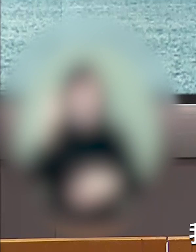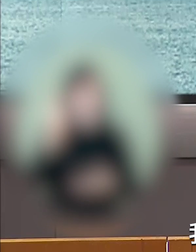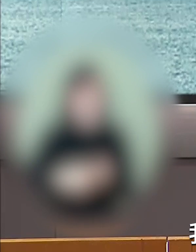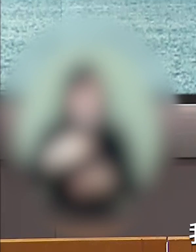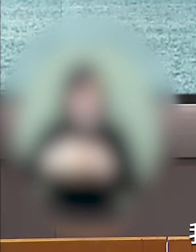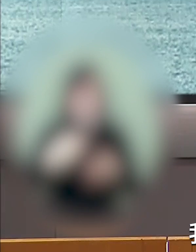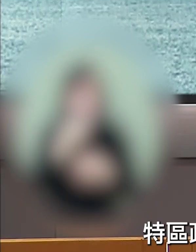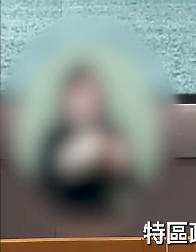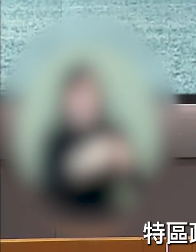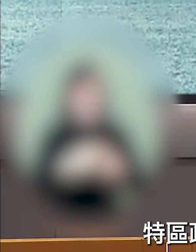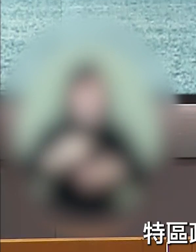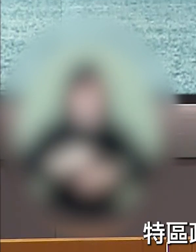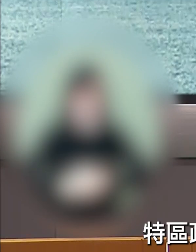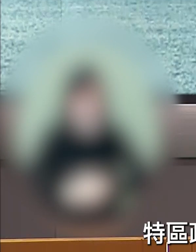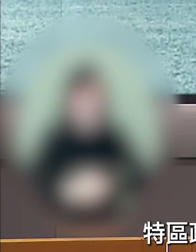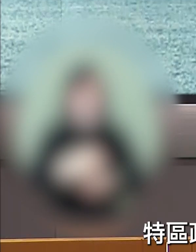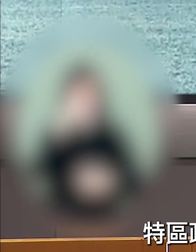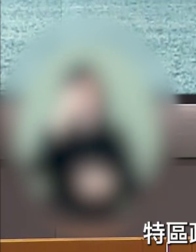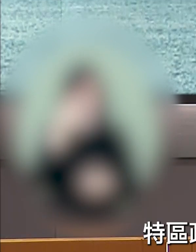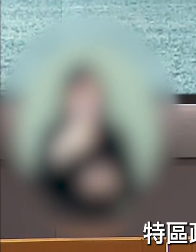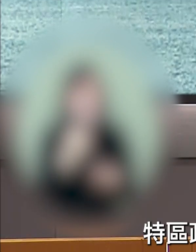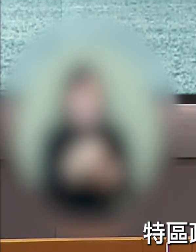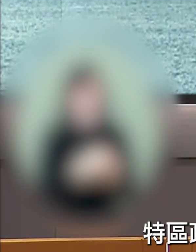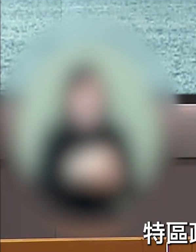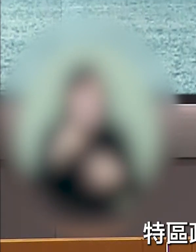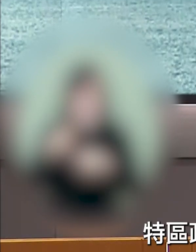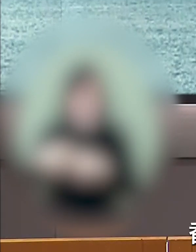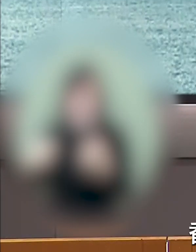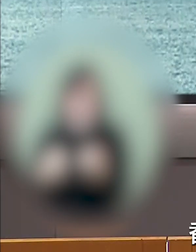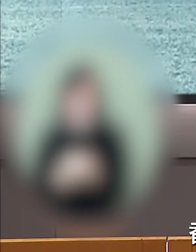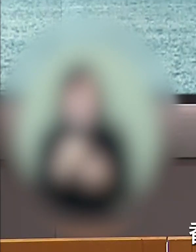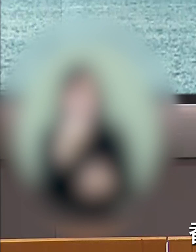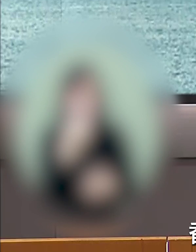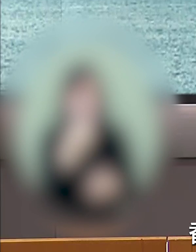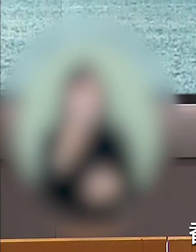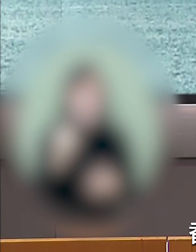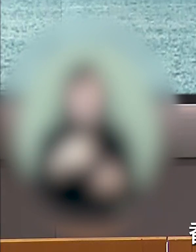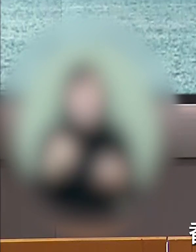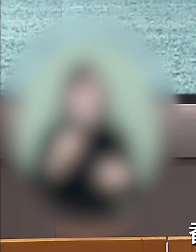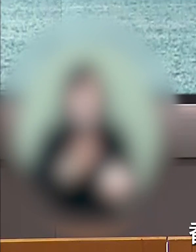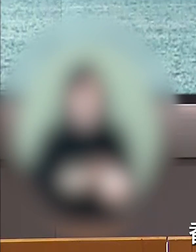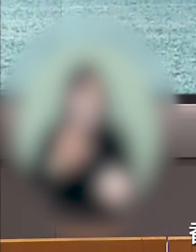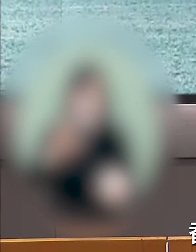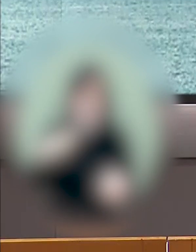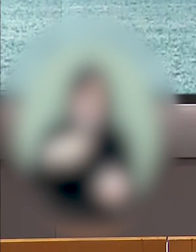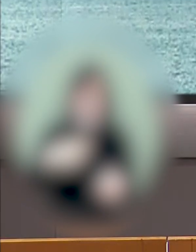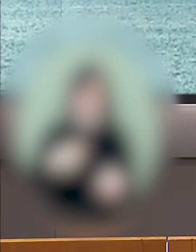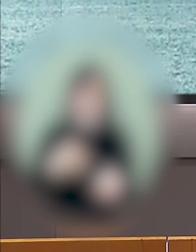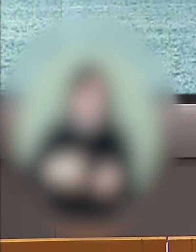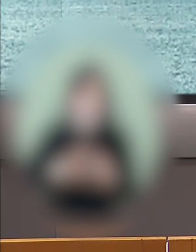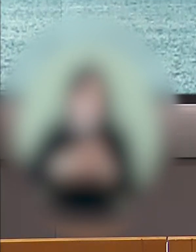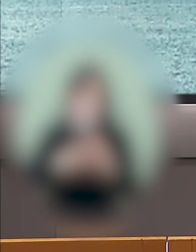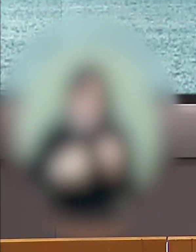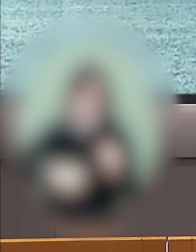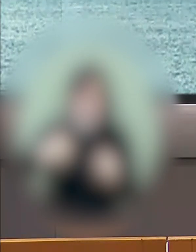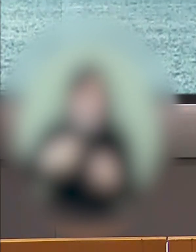市民嘅齊心合作、特區政府嘅措施同埋國家嘅大力支持咧，香港係可以戰勝呢一波嘅疫情。但我哋當